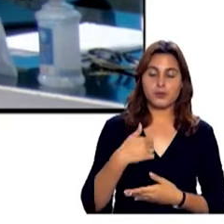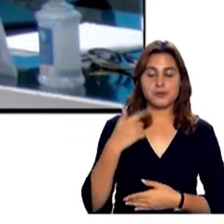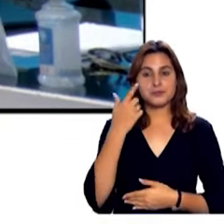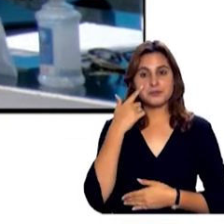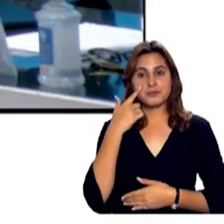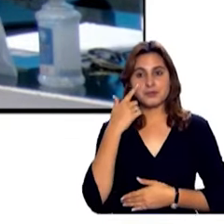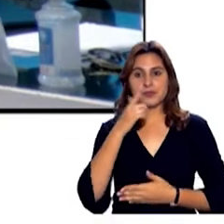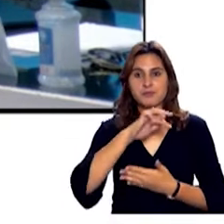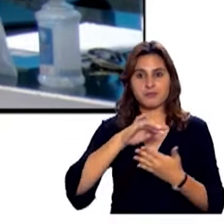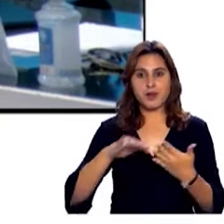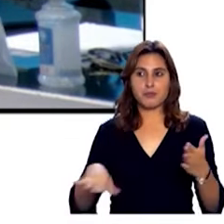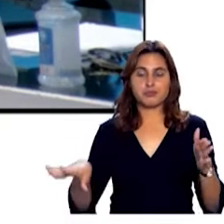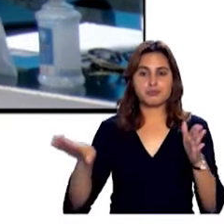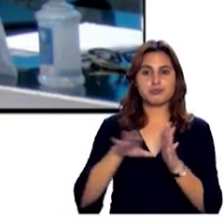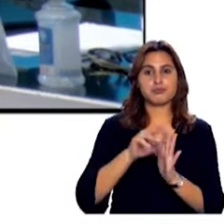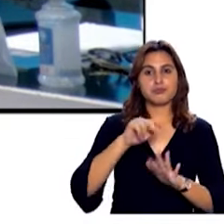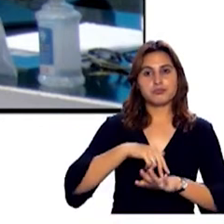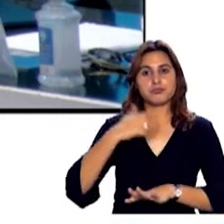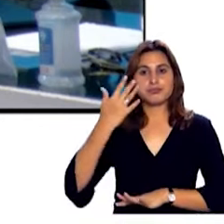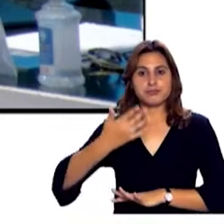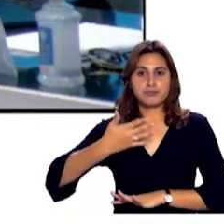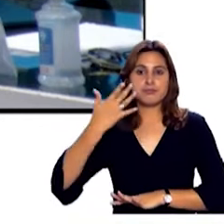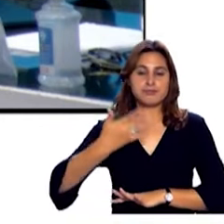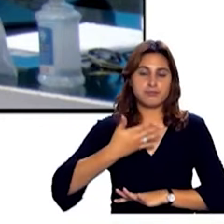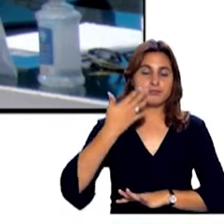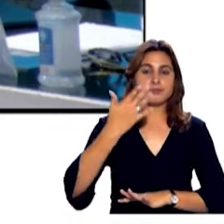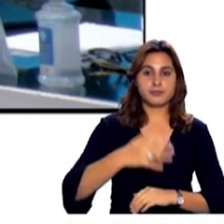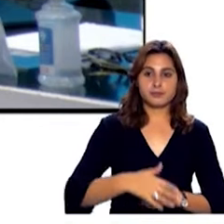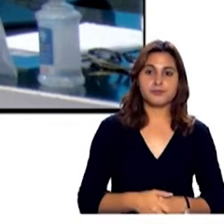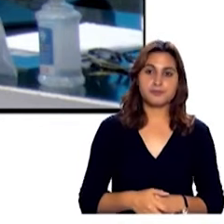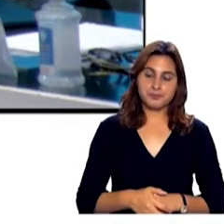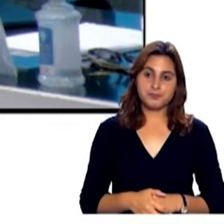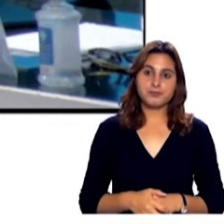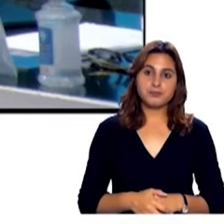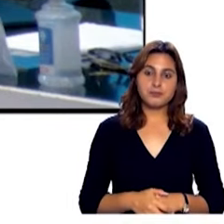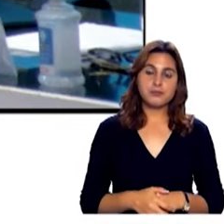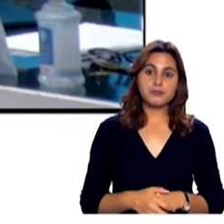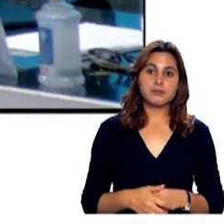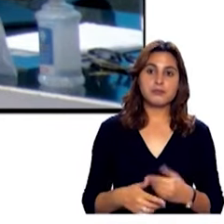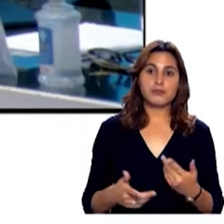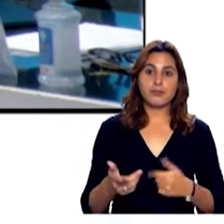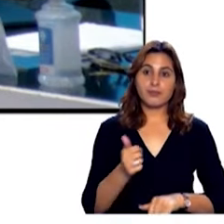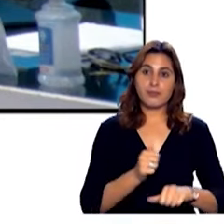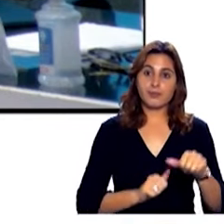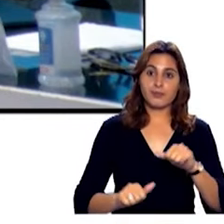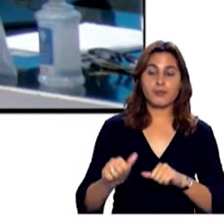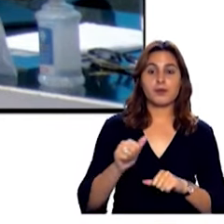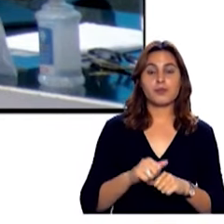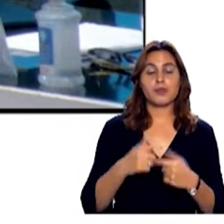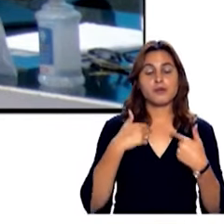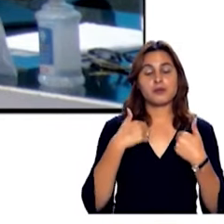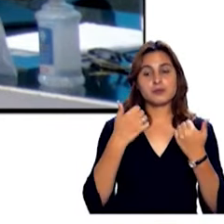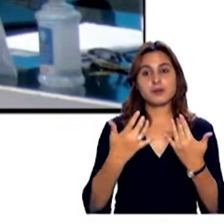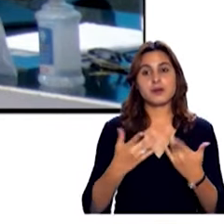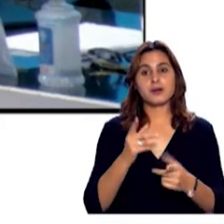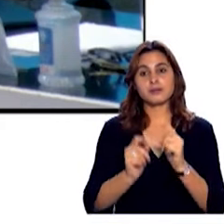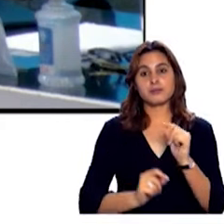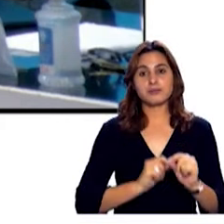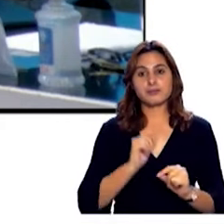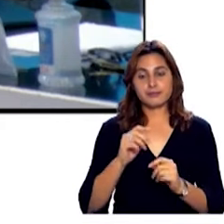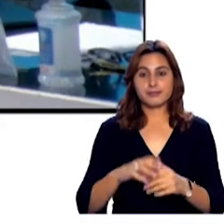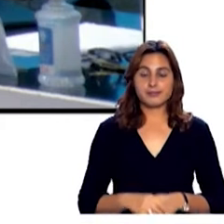ET si je change de casquette ET je vous parle maintenant en tant que qu' avocat au conseil